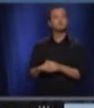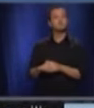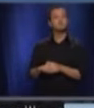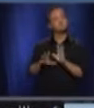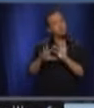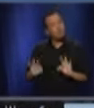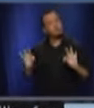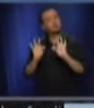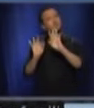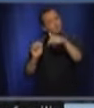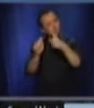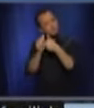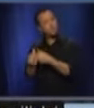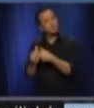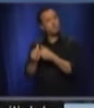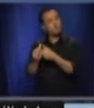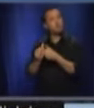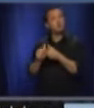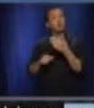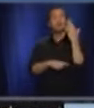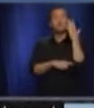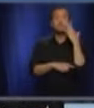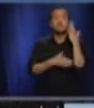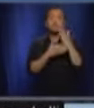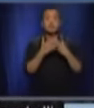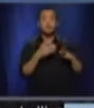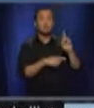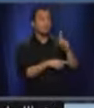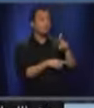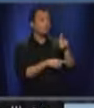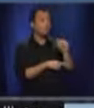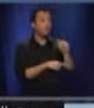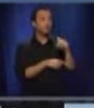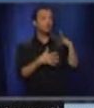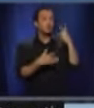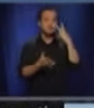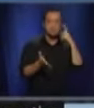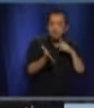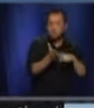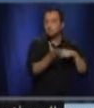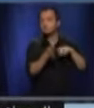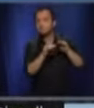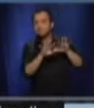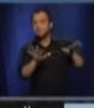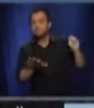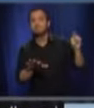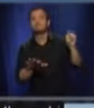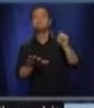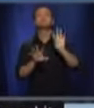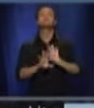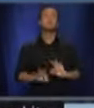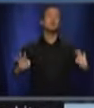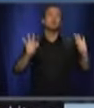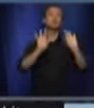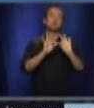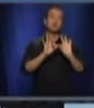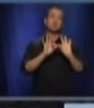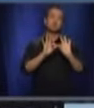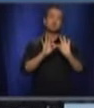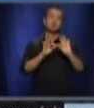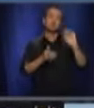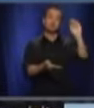6 personnes par famille dans les résidences de personnes âgées. Nous avons eu